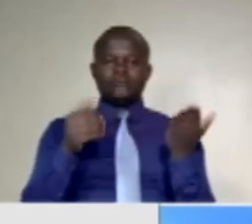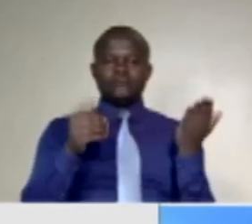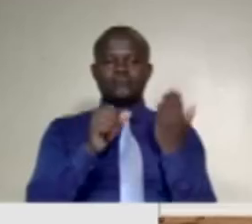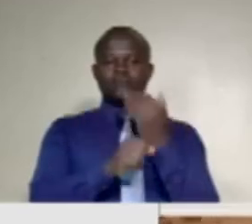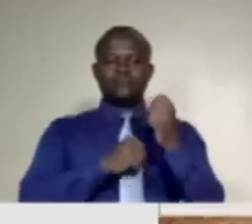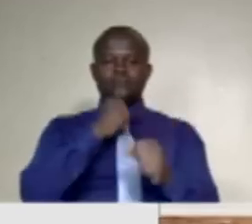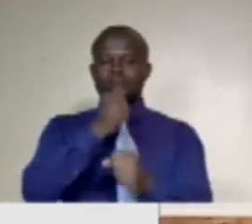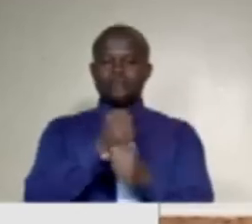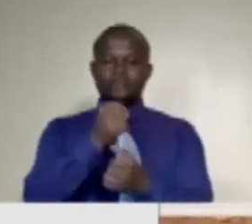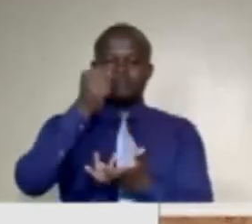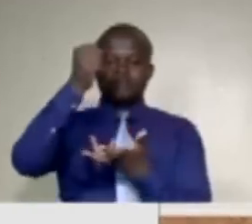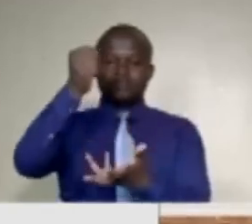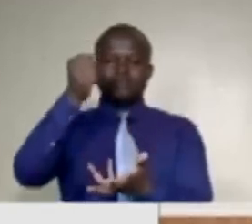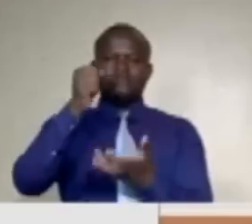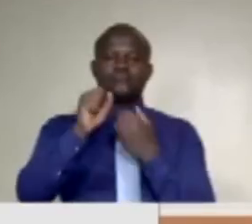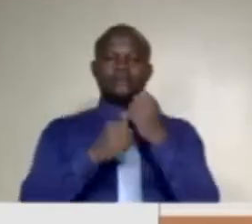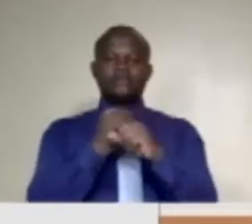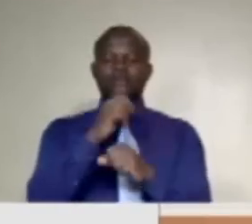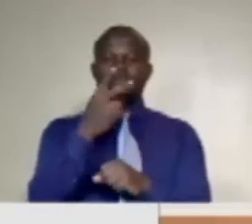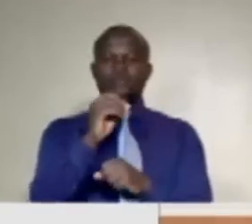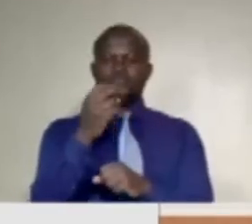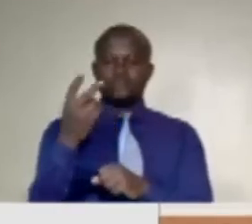uyu mwaka w'ingengo y'imari